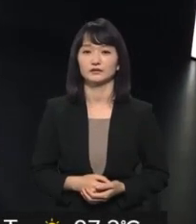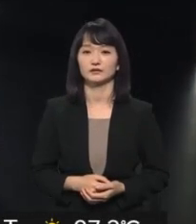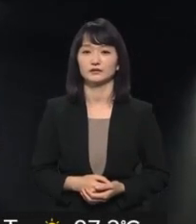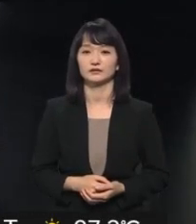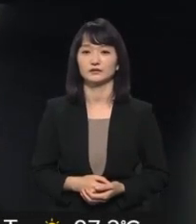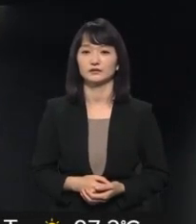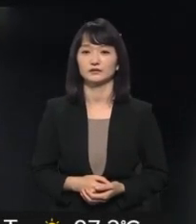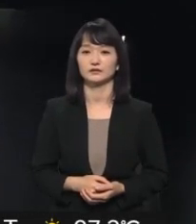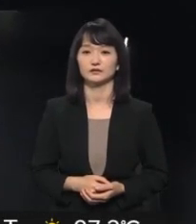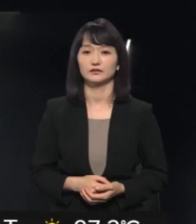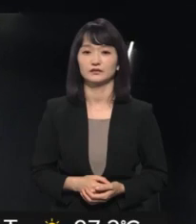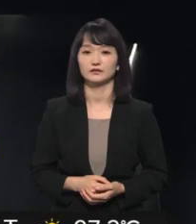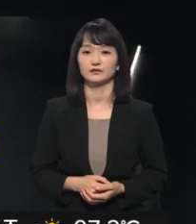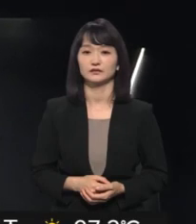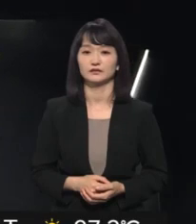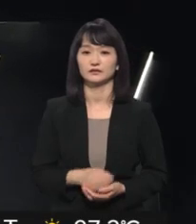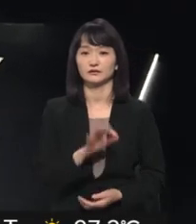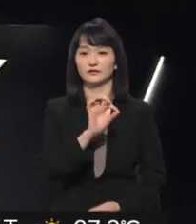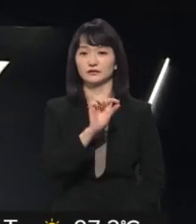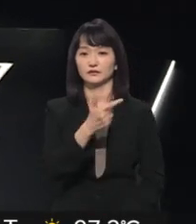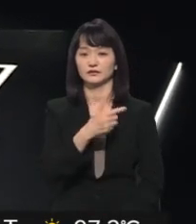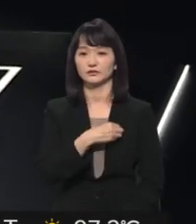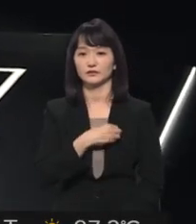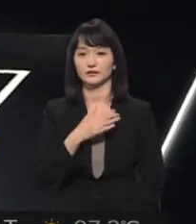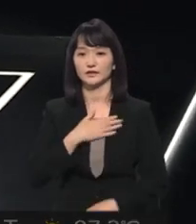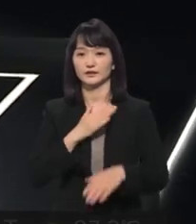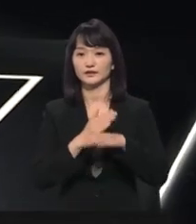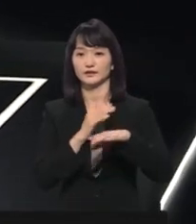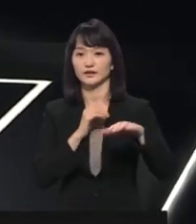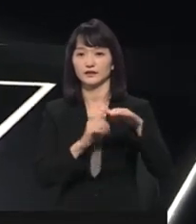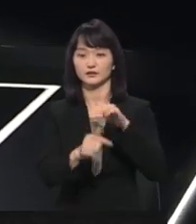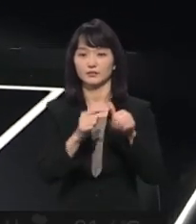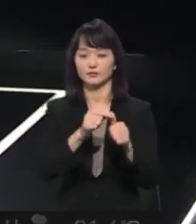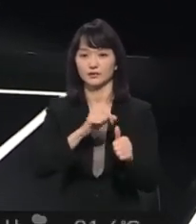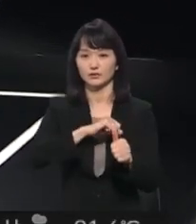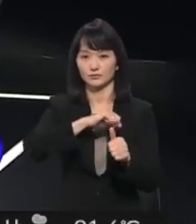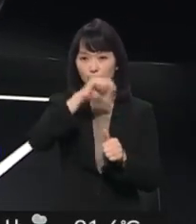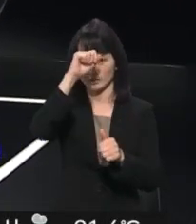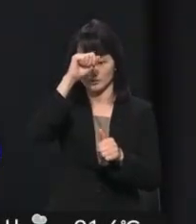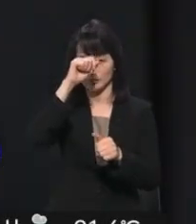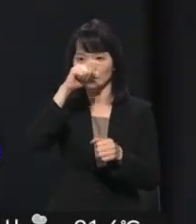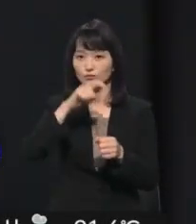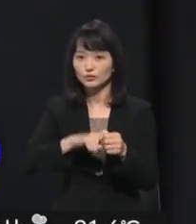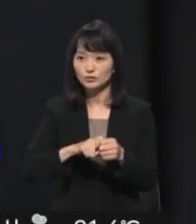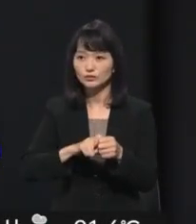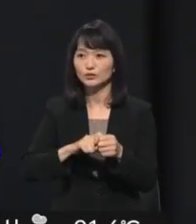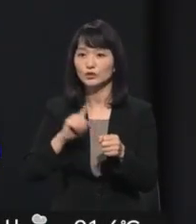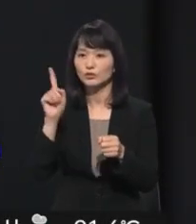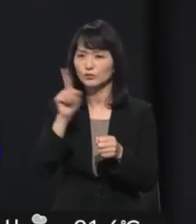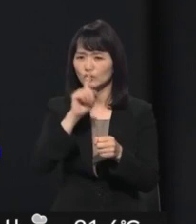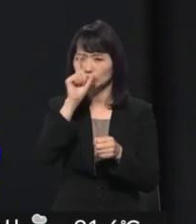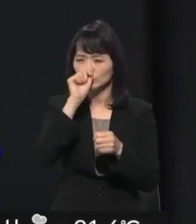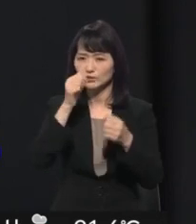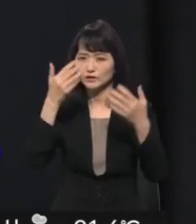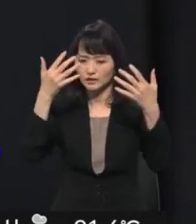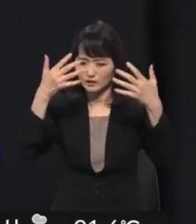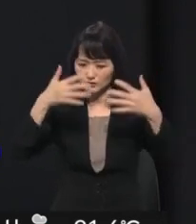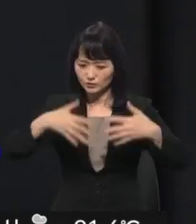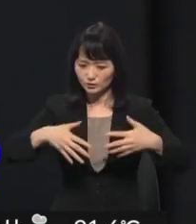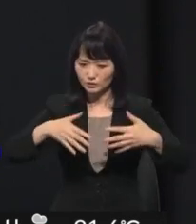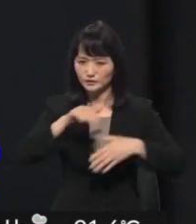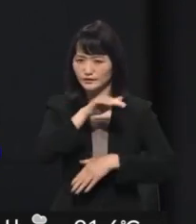무조건 내가 당 대표가 되기 위해서 가장 빨리 당 대표가 되기 위해서 무엇이 좋을까 를 기준으로 놓고 판단하시는 것